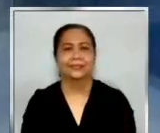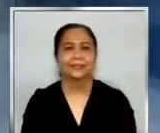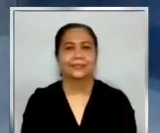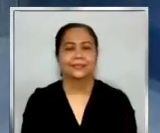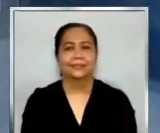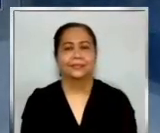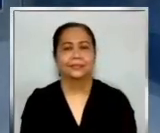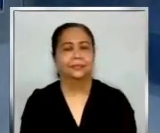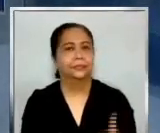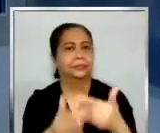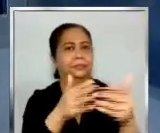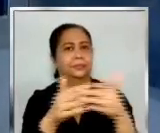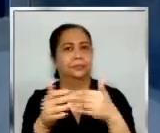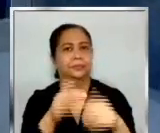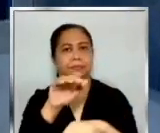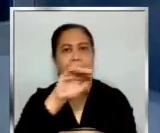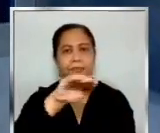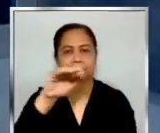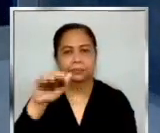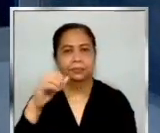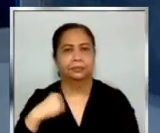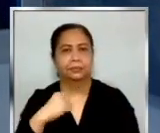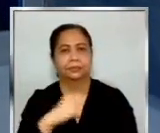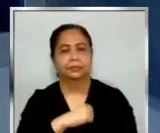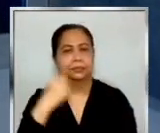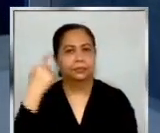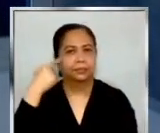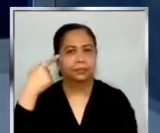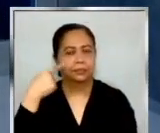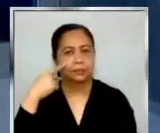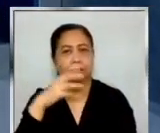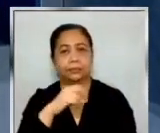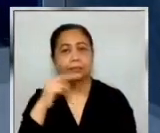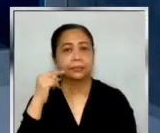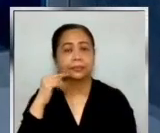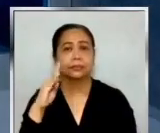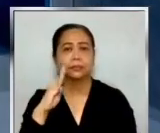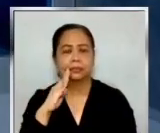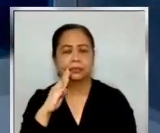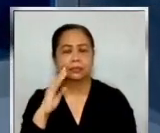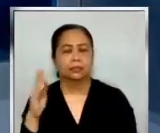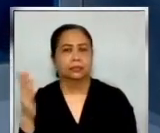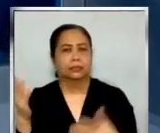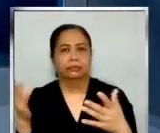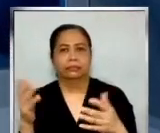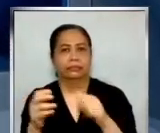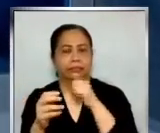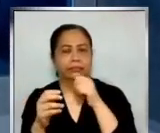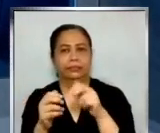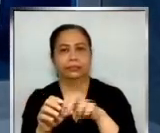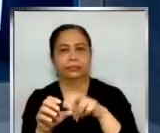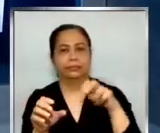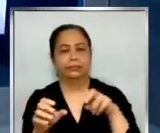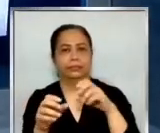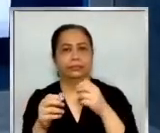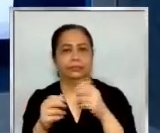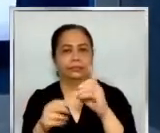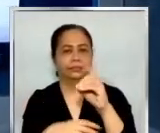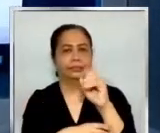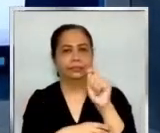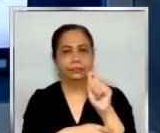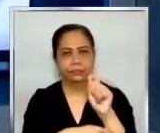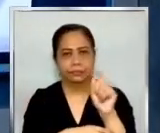Sa kabila ng mga panawagan ni na Senadora Grace Poe at Nancy Binay, hindi na raw iuusog pa ng Department of Transportation